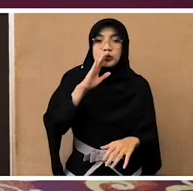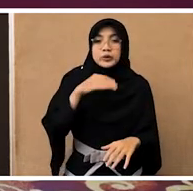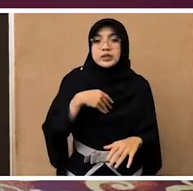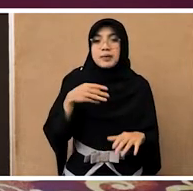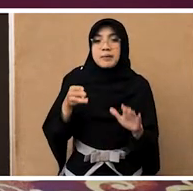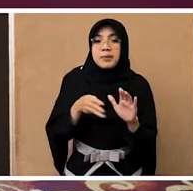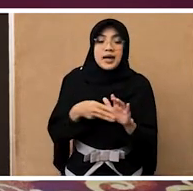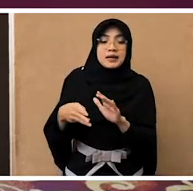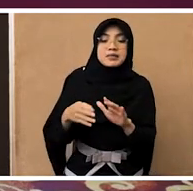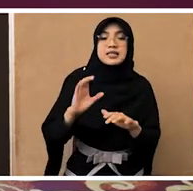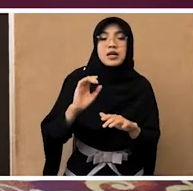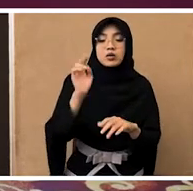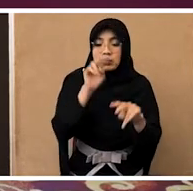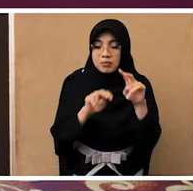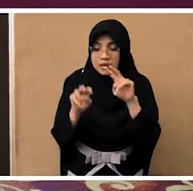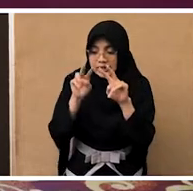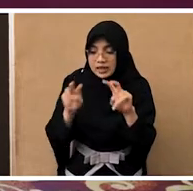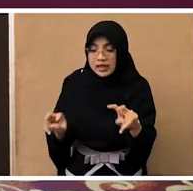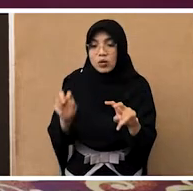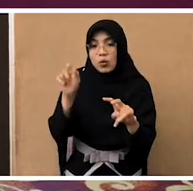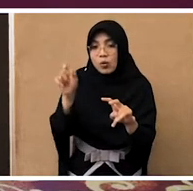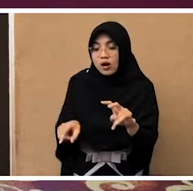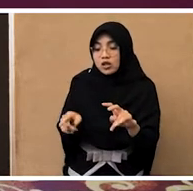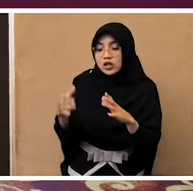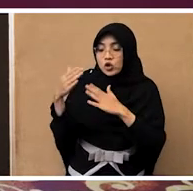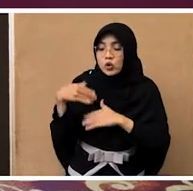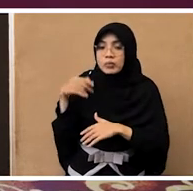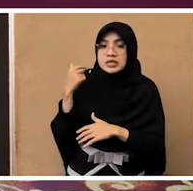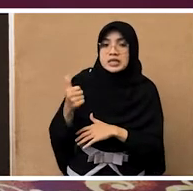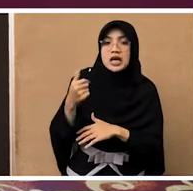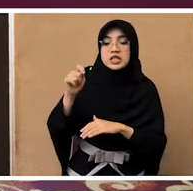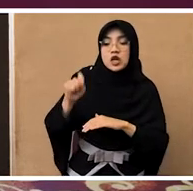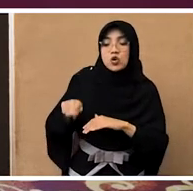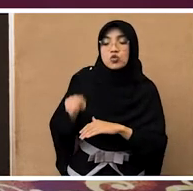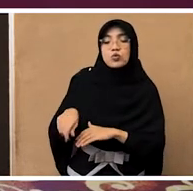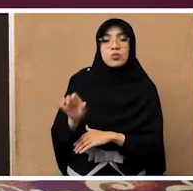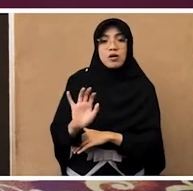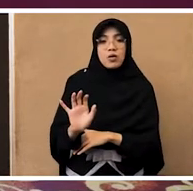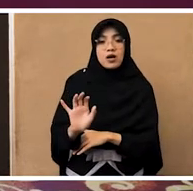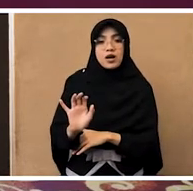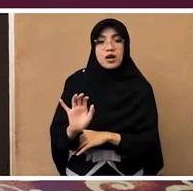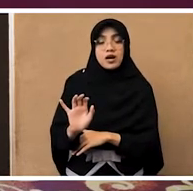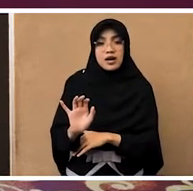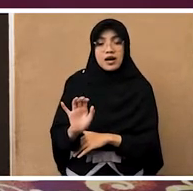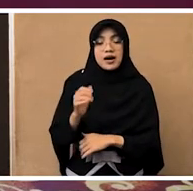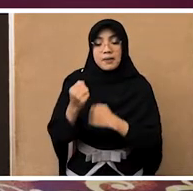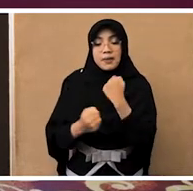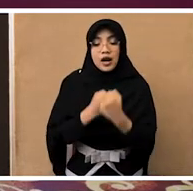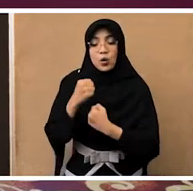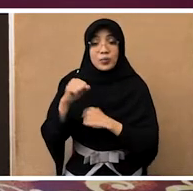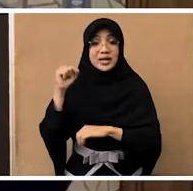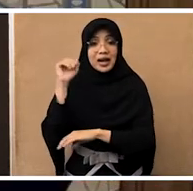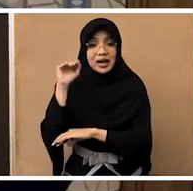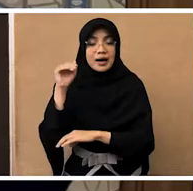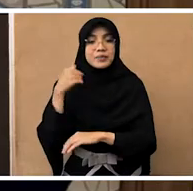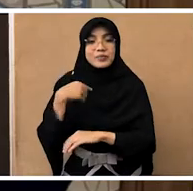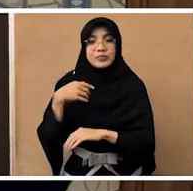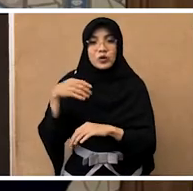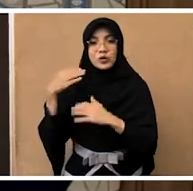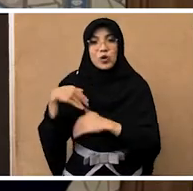mekanisme untuk mengecek Apakah seseorang itu bisa bertanggung jawab secara hukum atau enggak mempertanggungjawabkan tindakan pidananya atau enggak